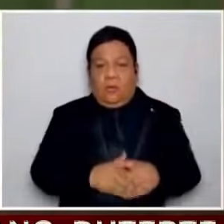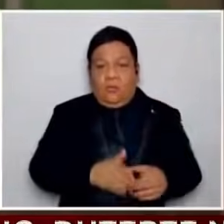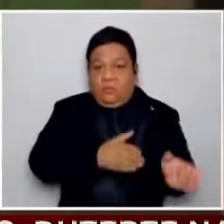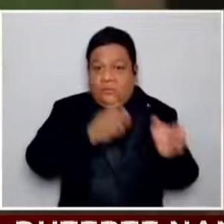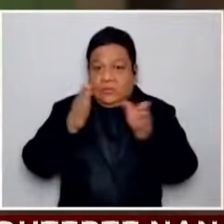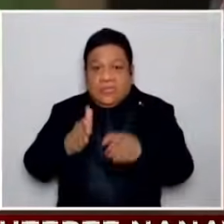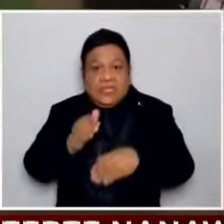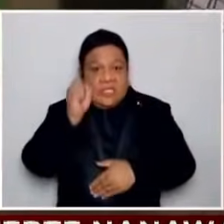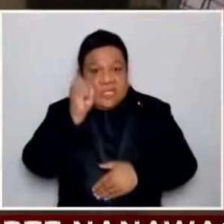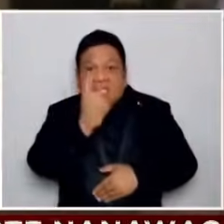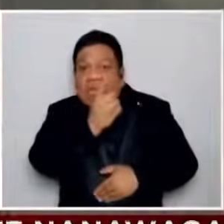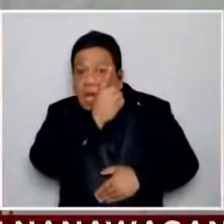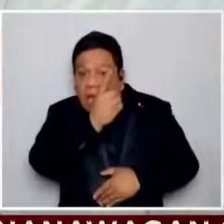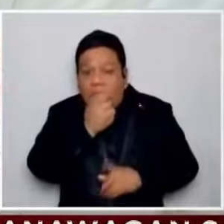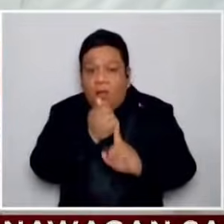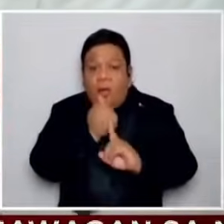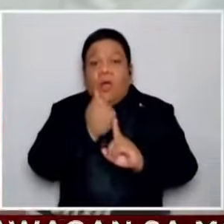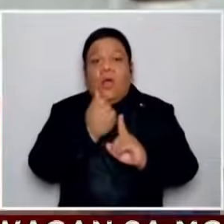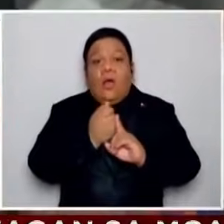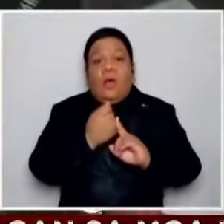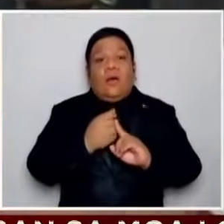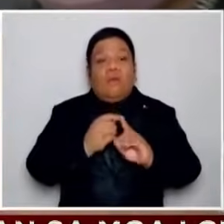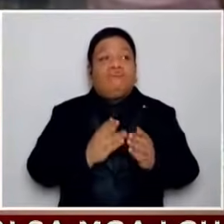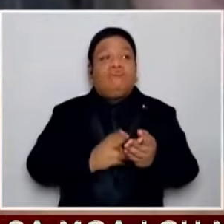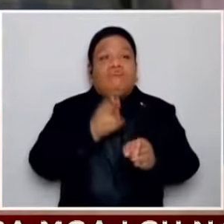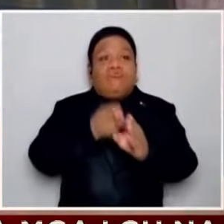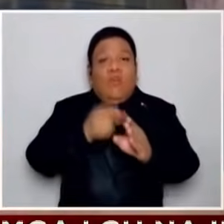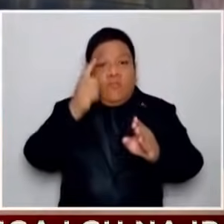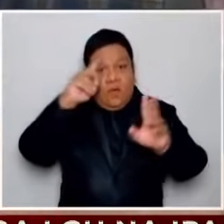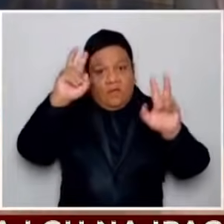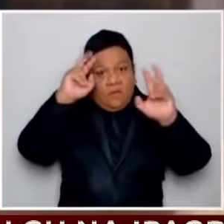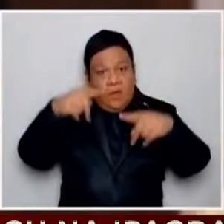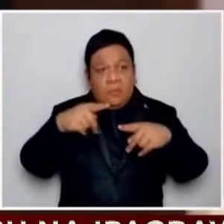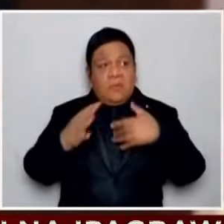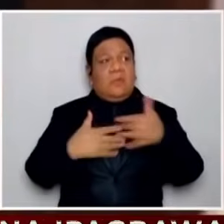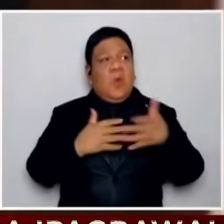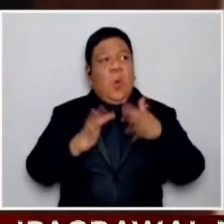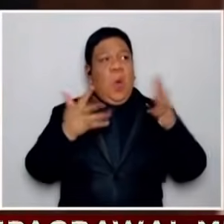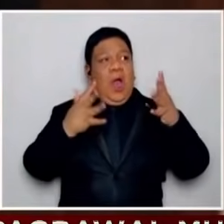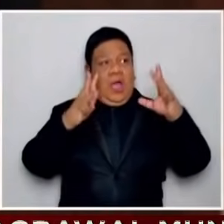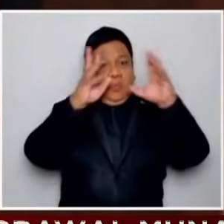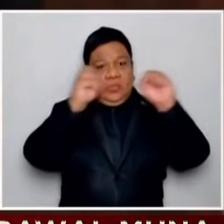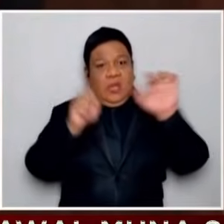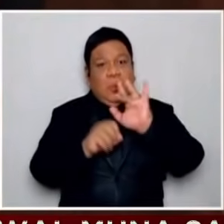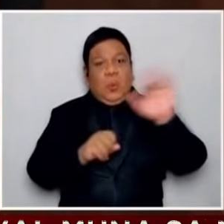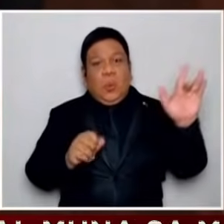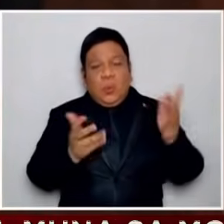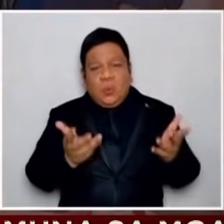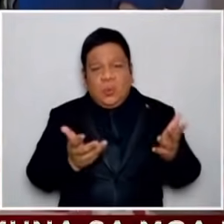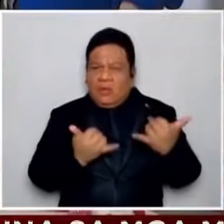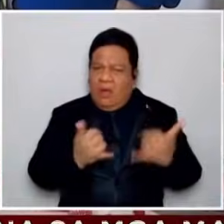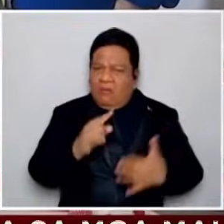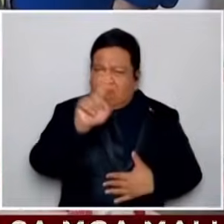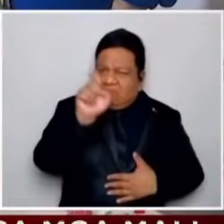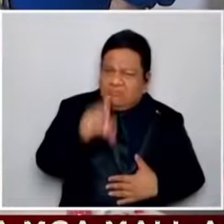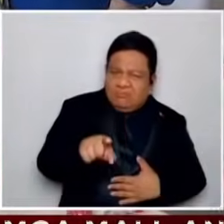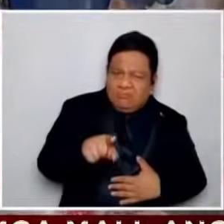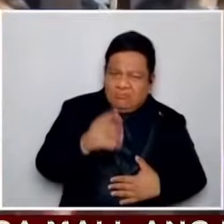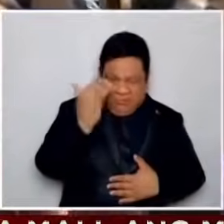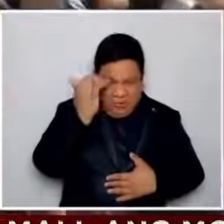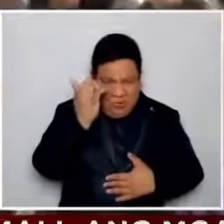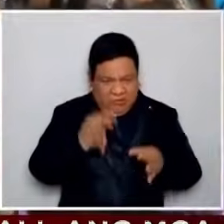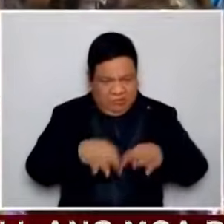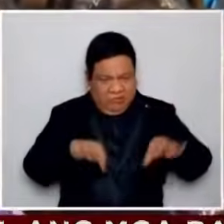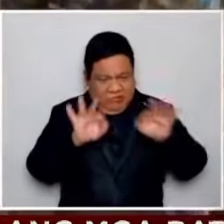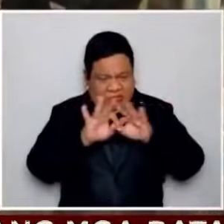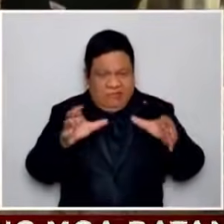Duterte naman, tumakbong vice presidente kahit walang pangulo na katandem. Ang tanong ngayon, ano ang halaga ng mga political